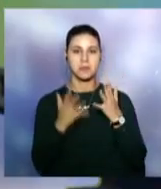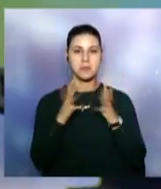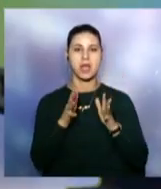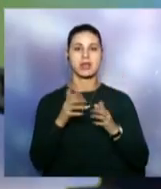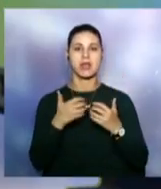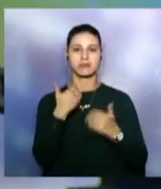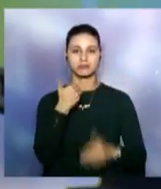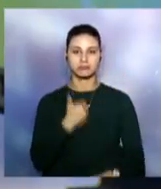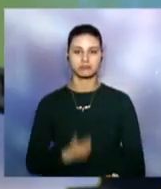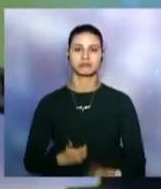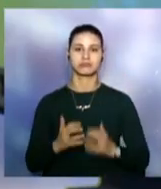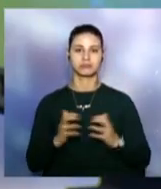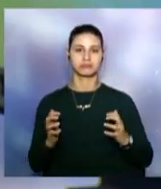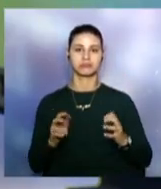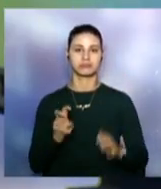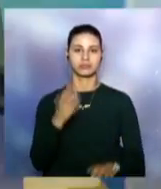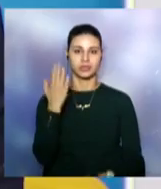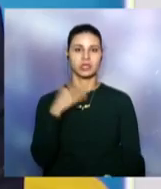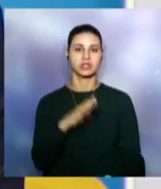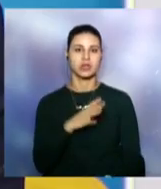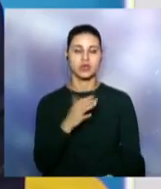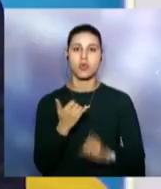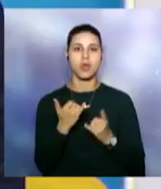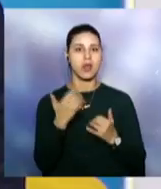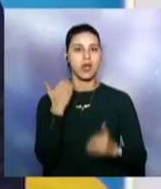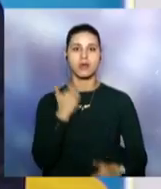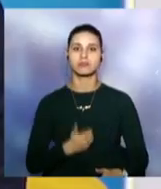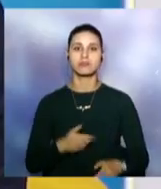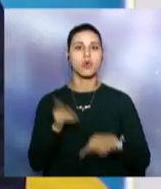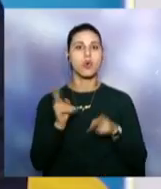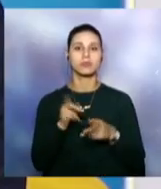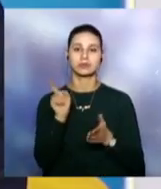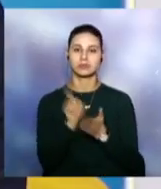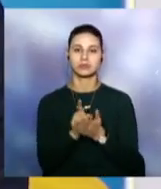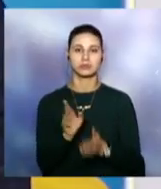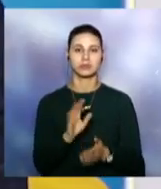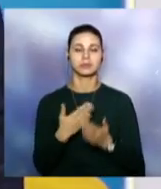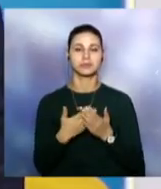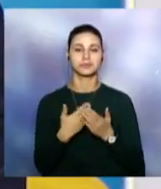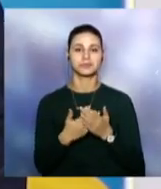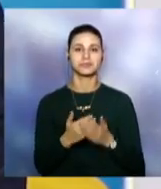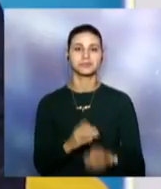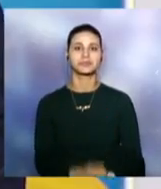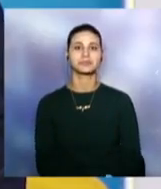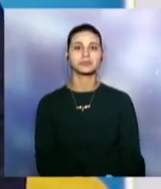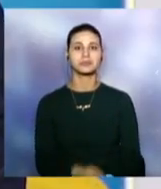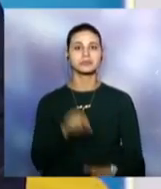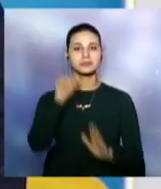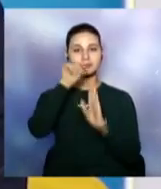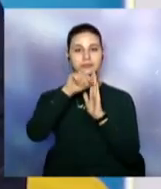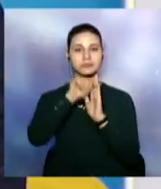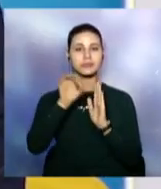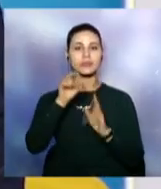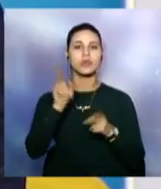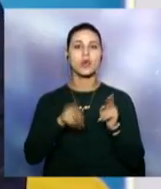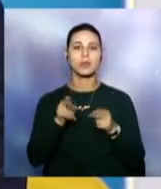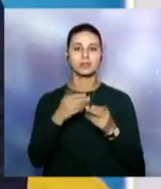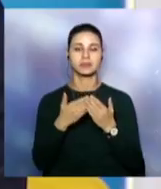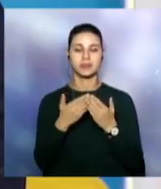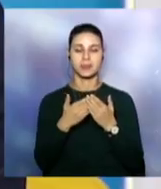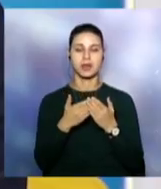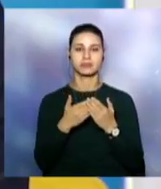ჩარევა მხედველობაში, მაგრამ ღია წესით ოპერაციებს. ეს მოიცავს როგორც ფიბროენდოსკოპიურ კვლევებს და ოპერაციებს,